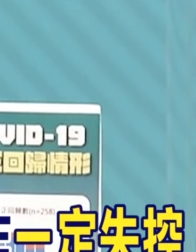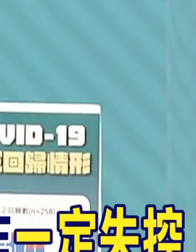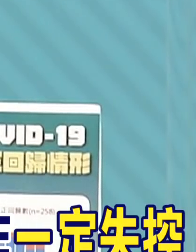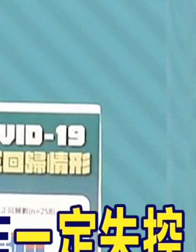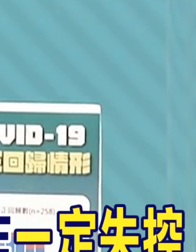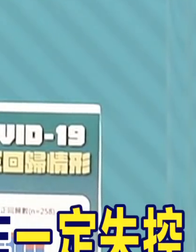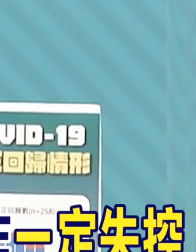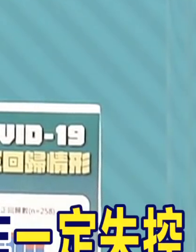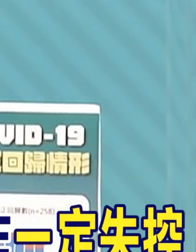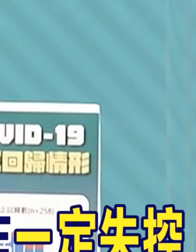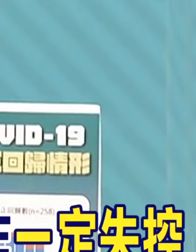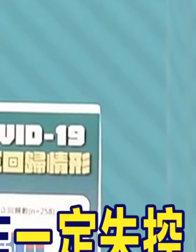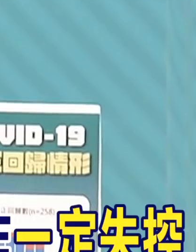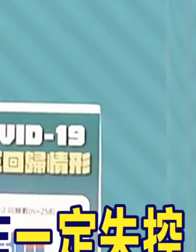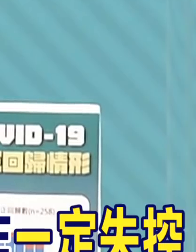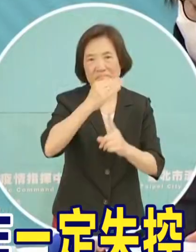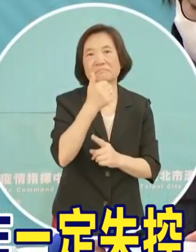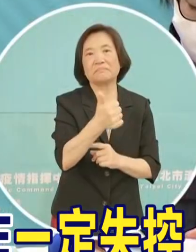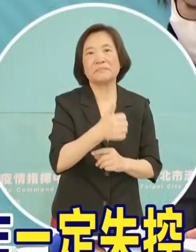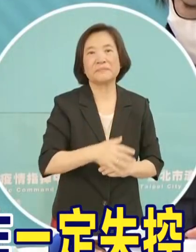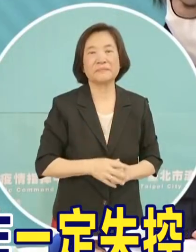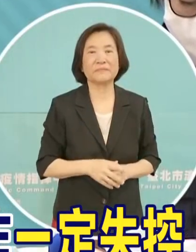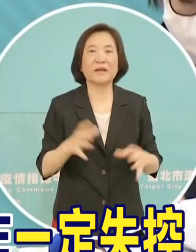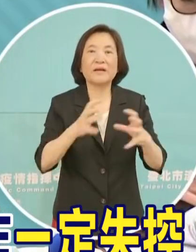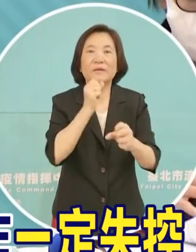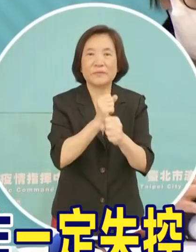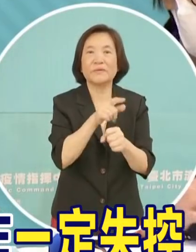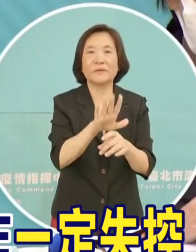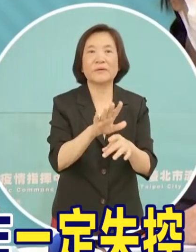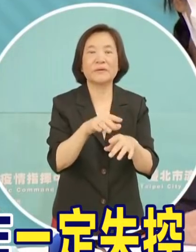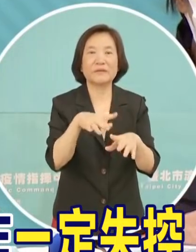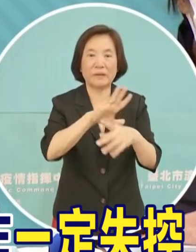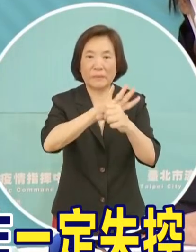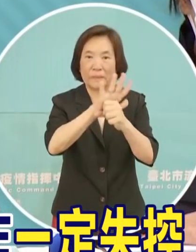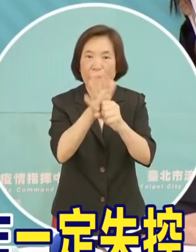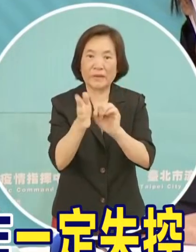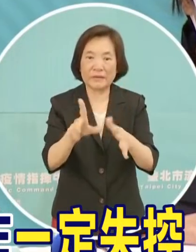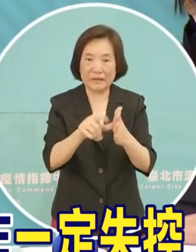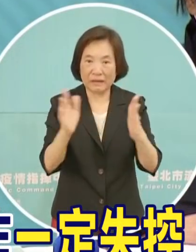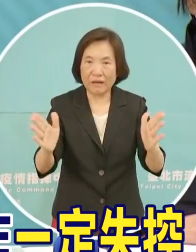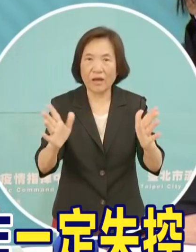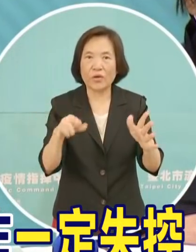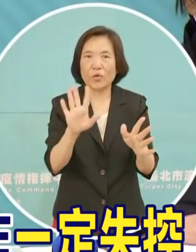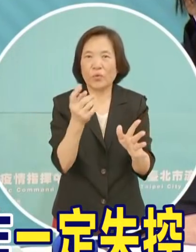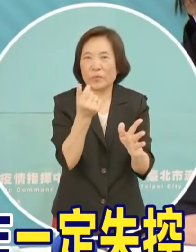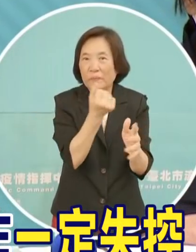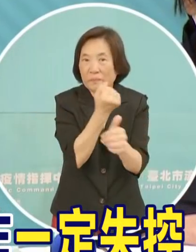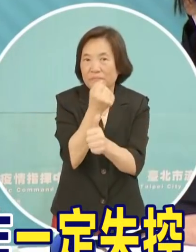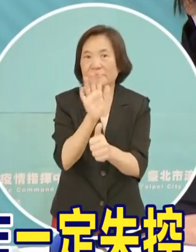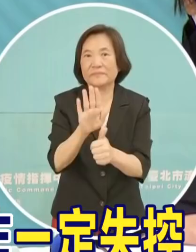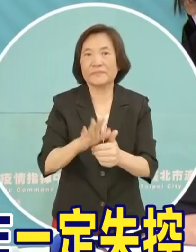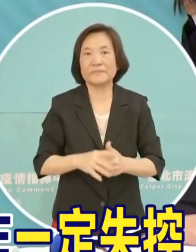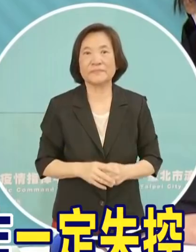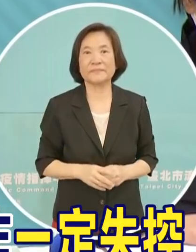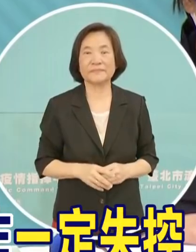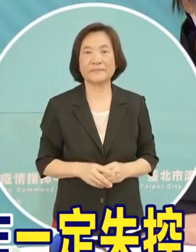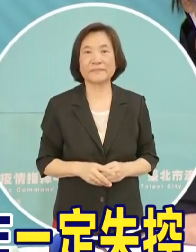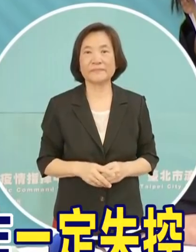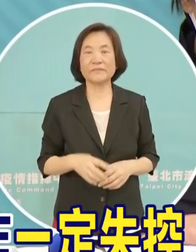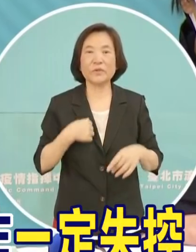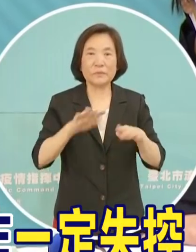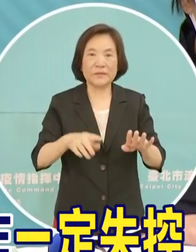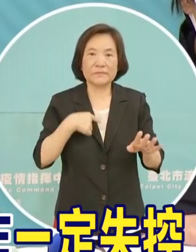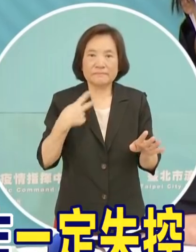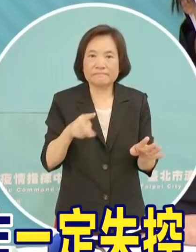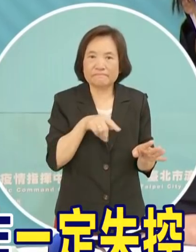上它是常常会失控。那能够把这个疫情在现阶段能够控制，那事实上我们有在检